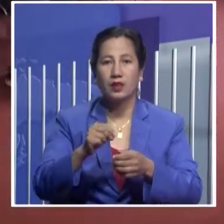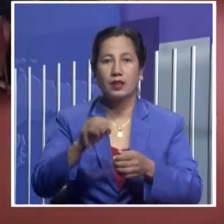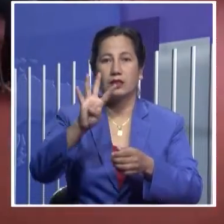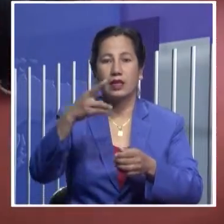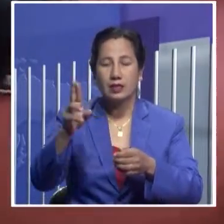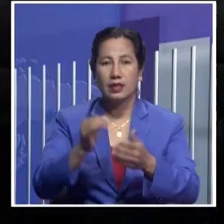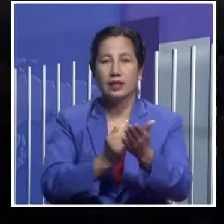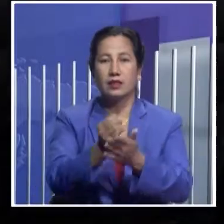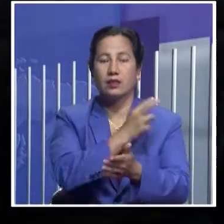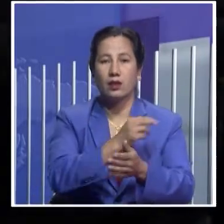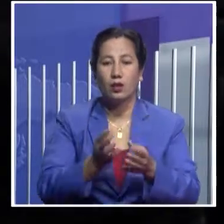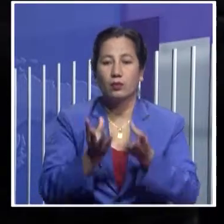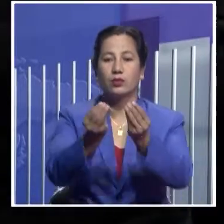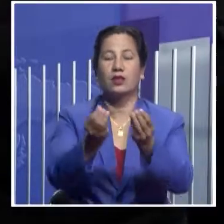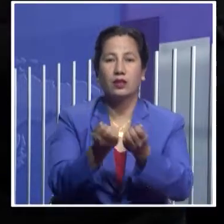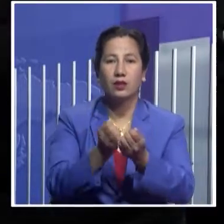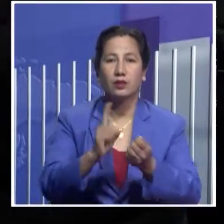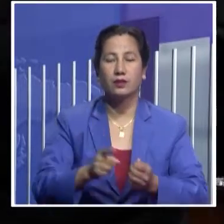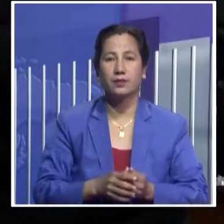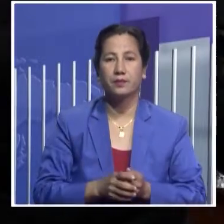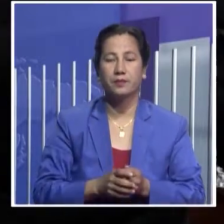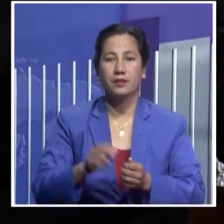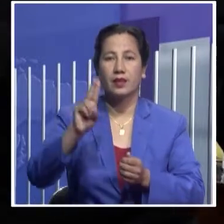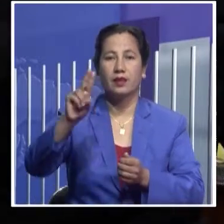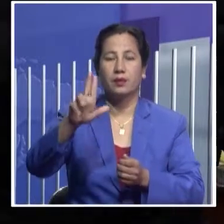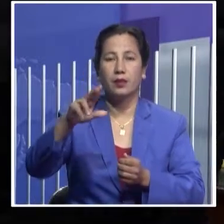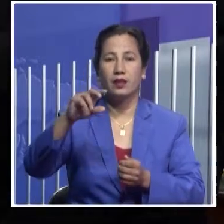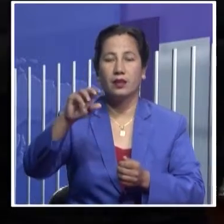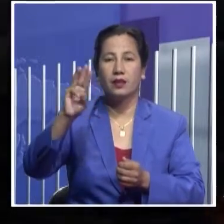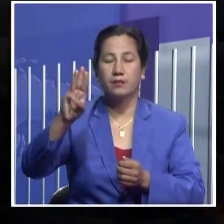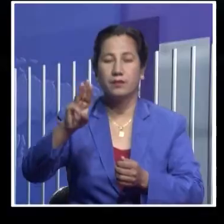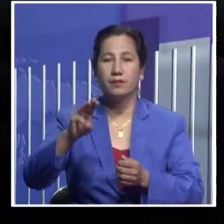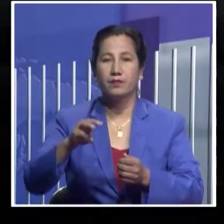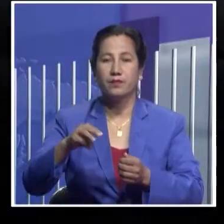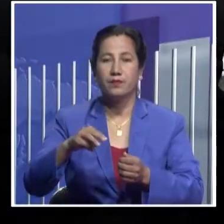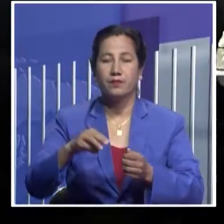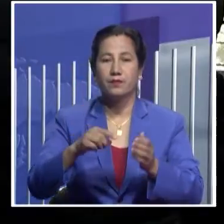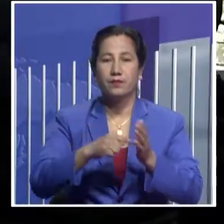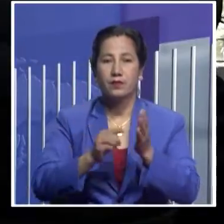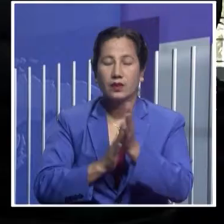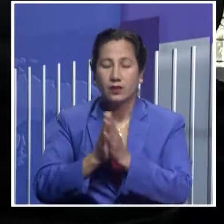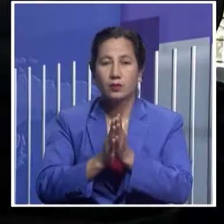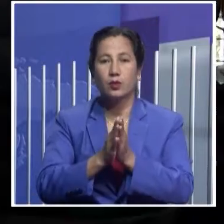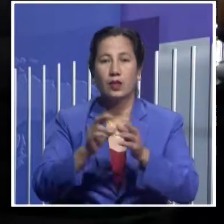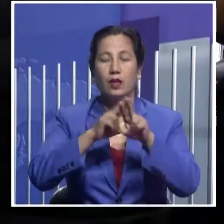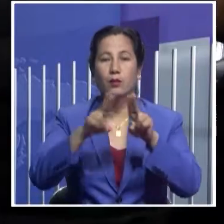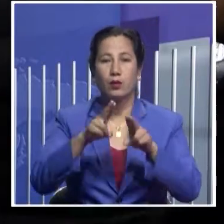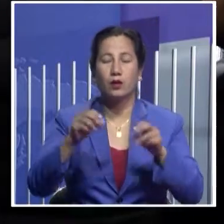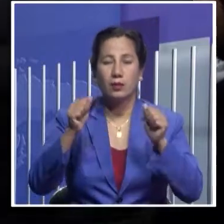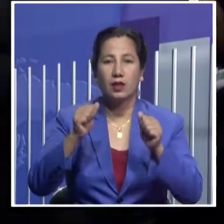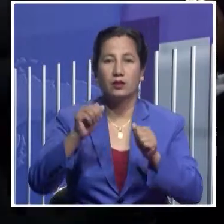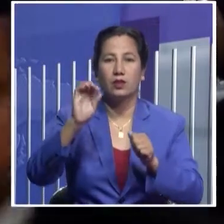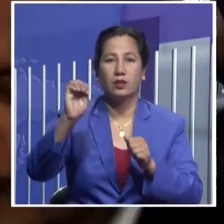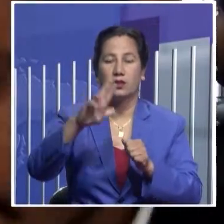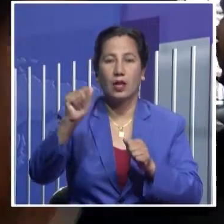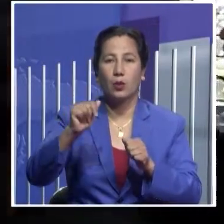उत्कृष्ट कृषकहरूलाई पुरस्कृत गरेको हो। भीमदत्त नगरपालिका 10 कञ्चनपुरका पूर्ण बहादुर साउदलाई सर्वोत्कृष्ट पुरस्कार प्रदान